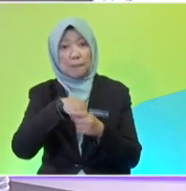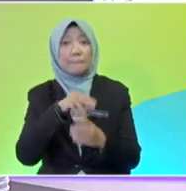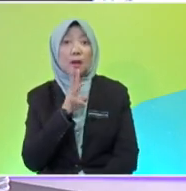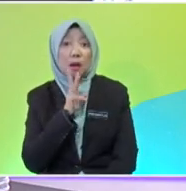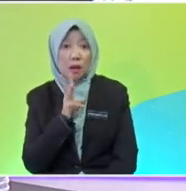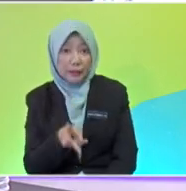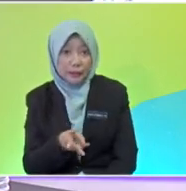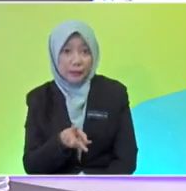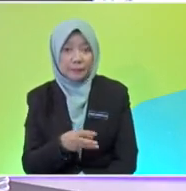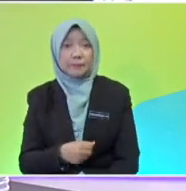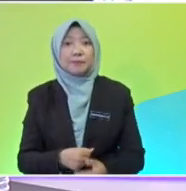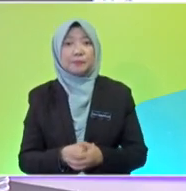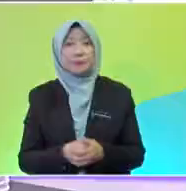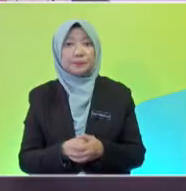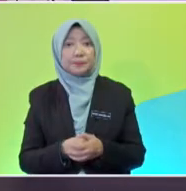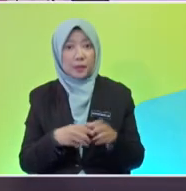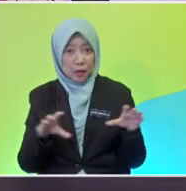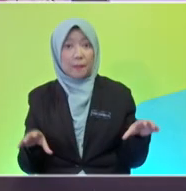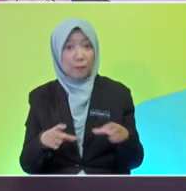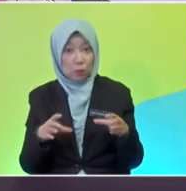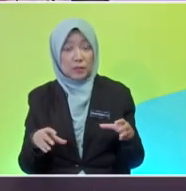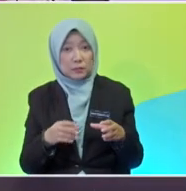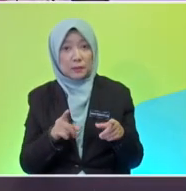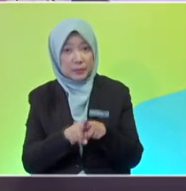Mira pun boleh masuk ke boleh dalam air